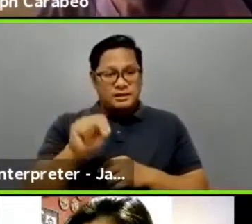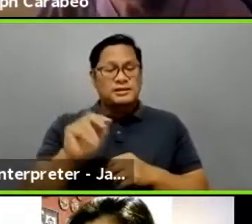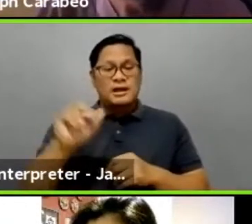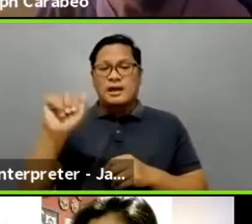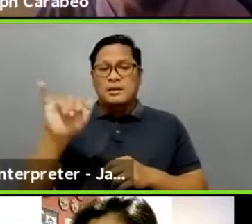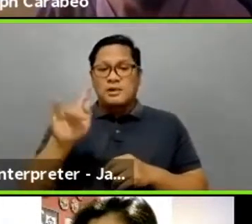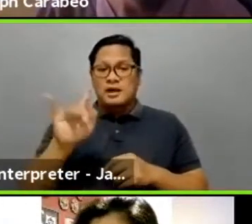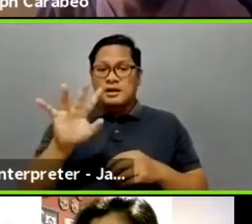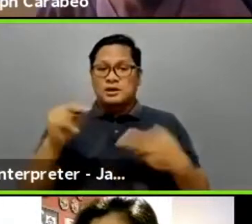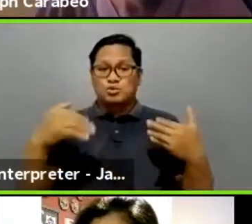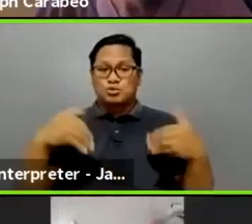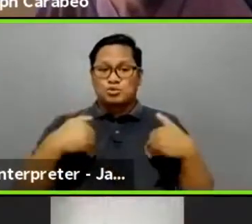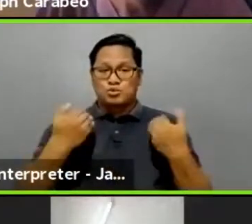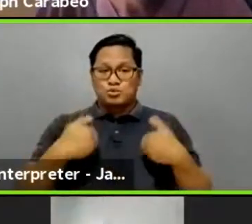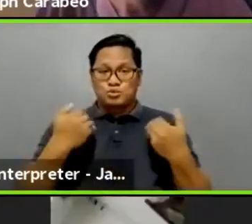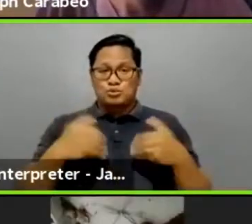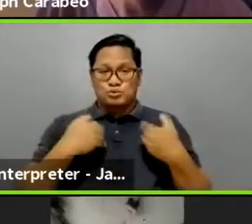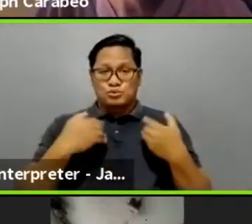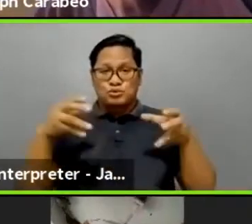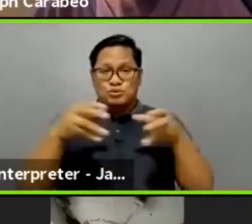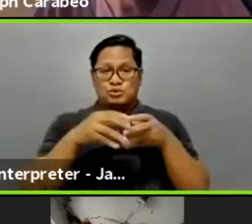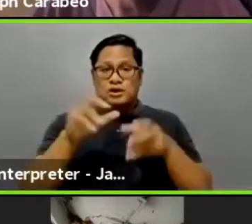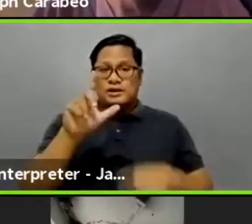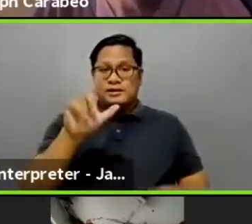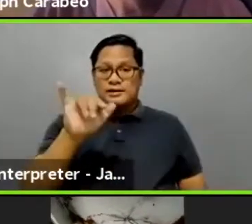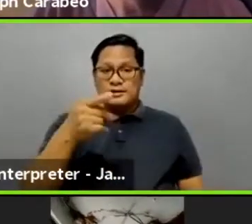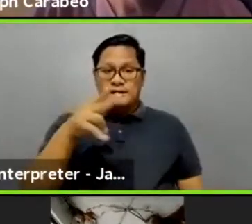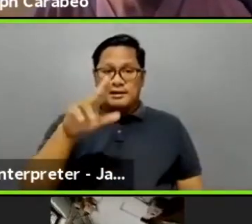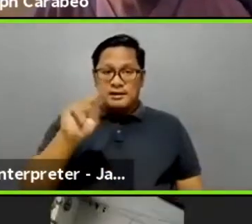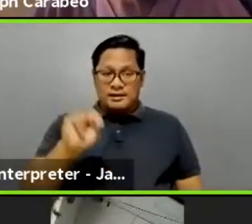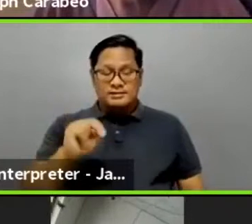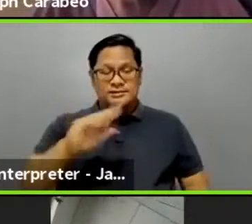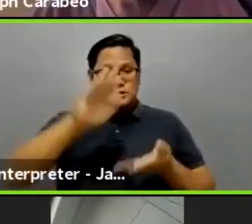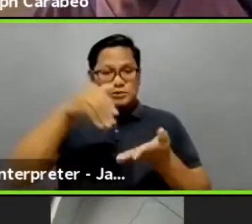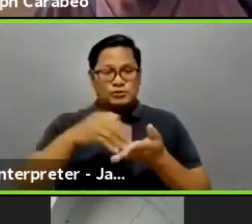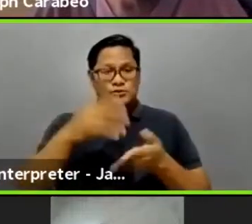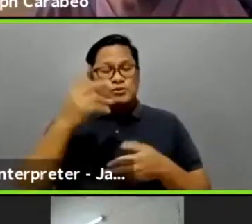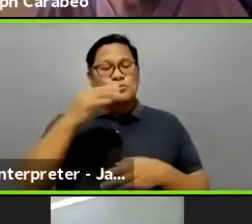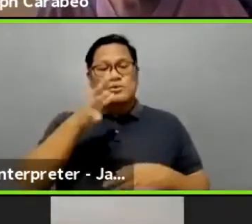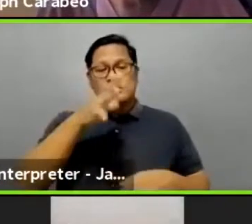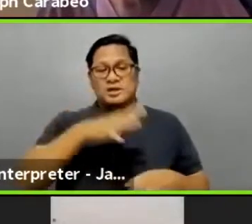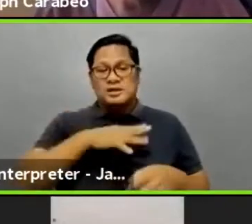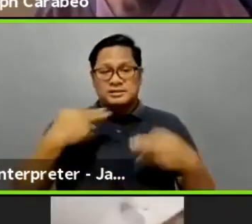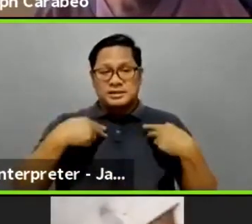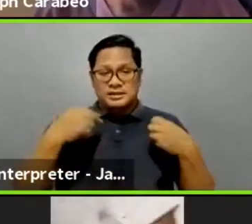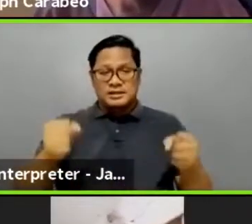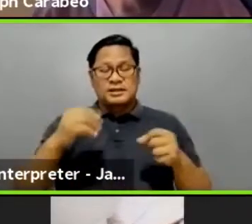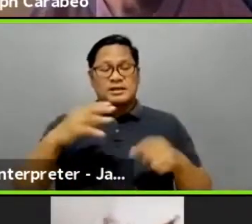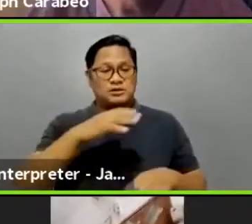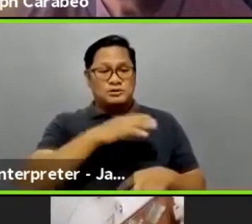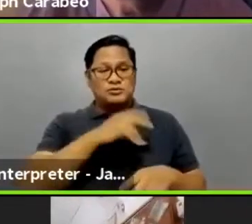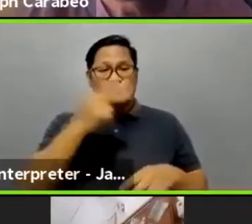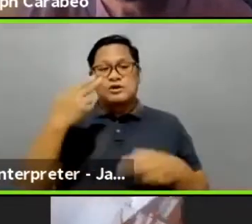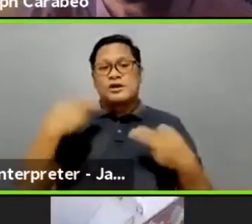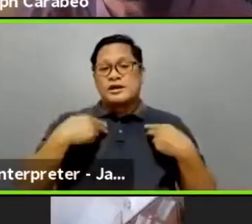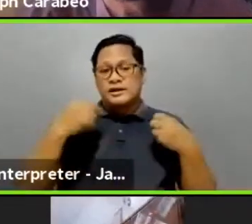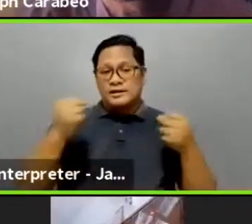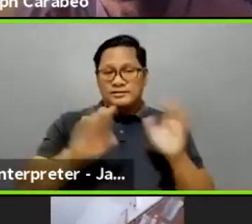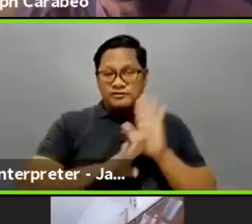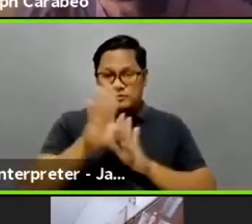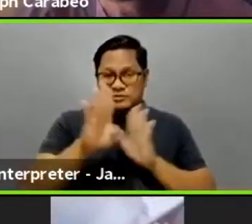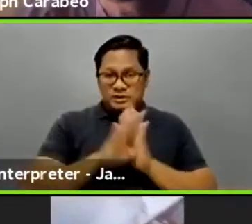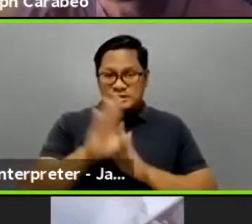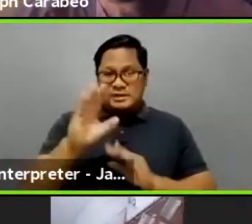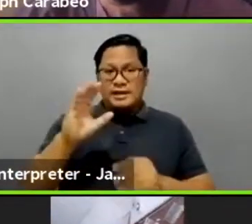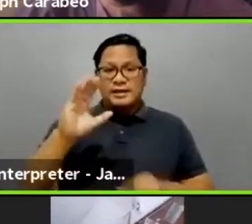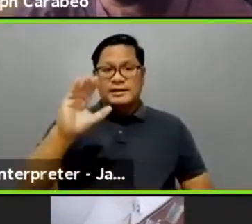Youth, ang Likhaan Center for Women's Health, ang Council for Health and Development, at ang